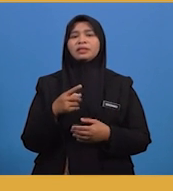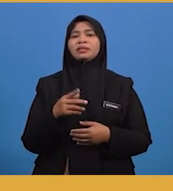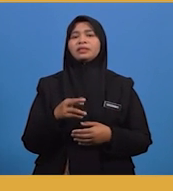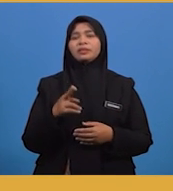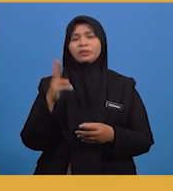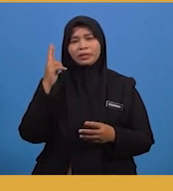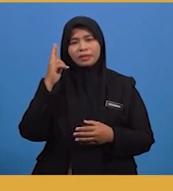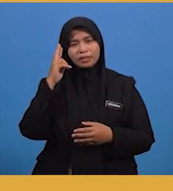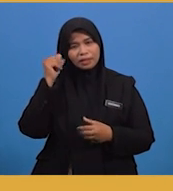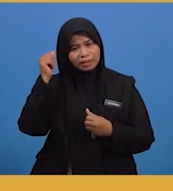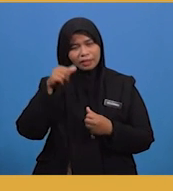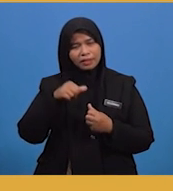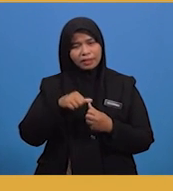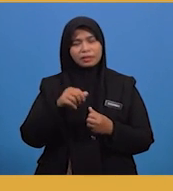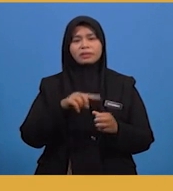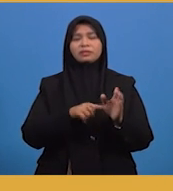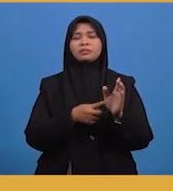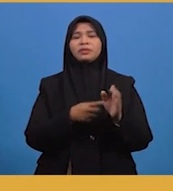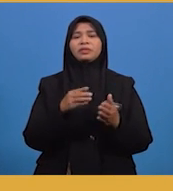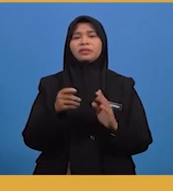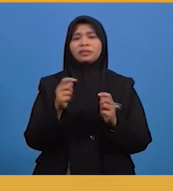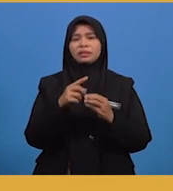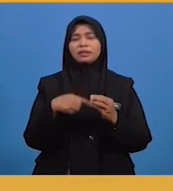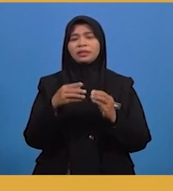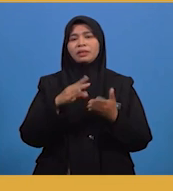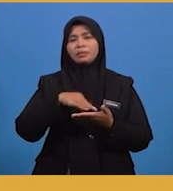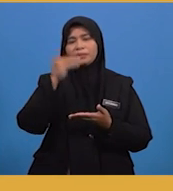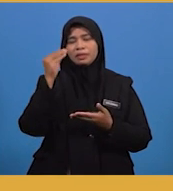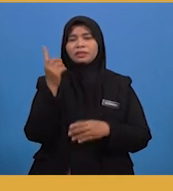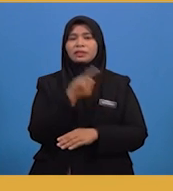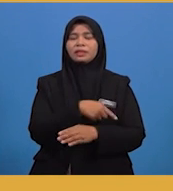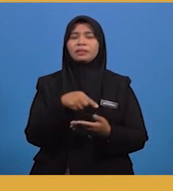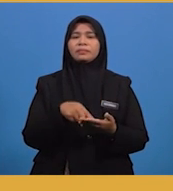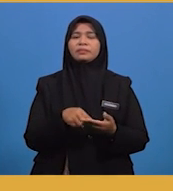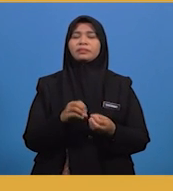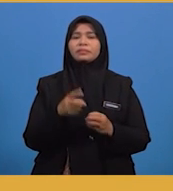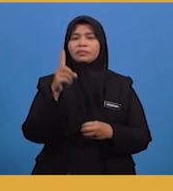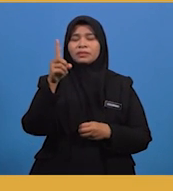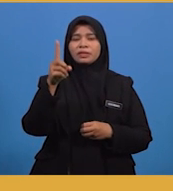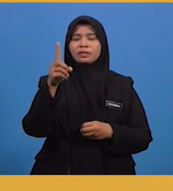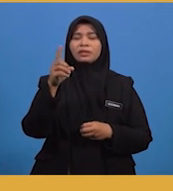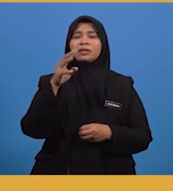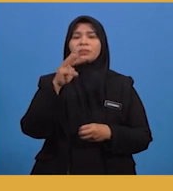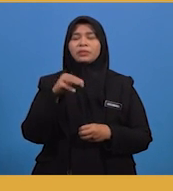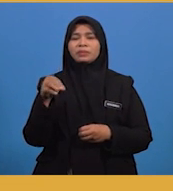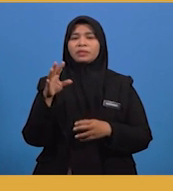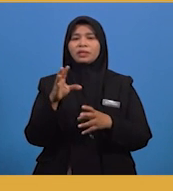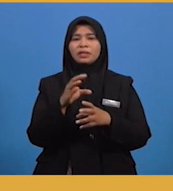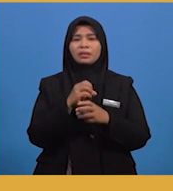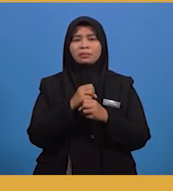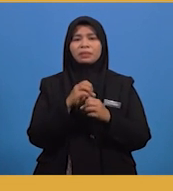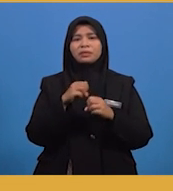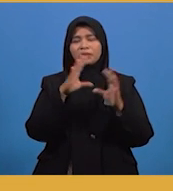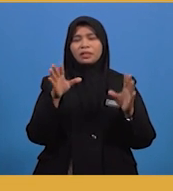diri tentang pembelajaran kita pada kali ini. Pertama, murid-murid dapat